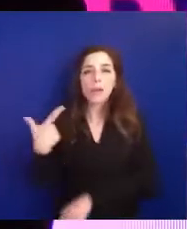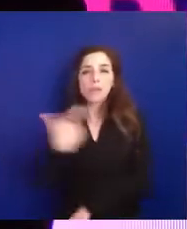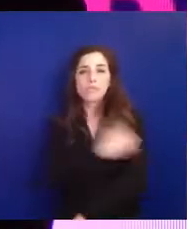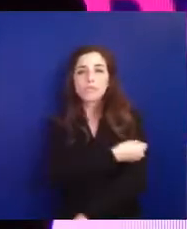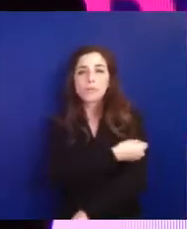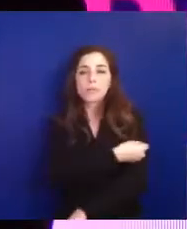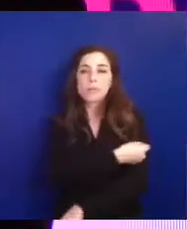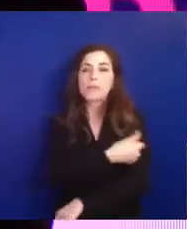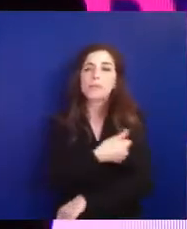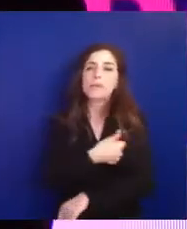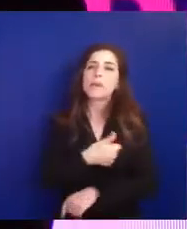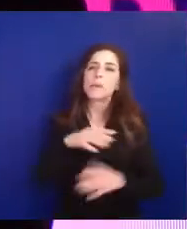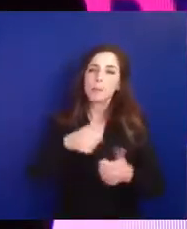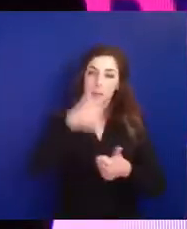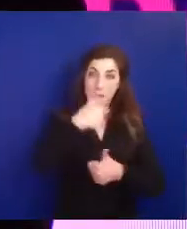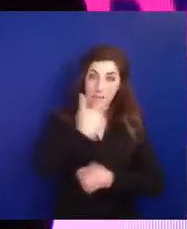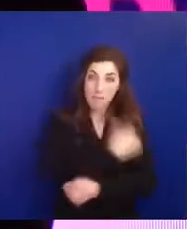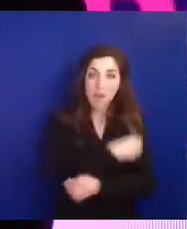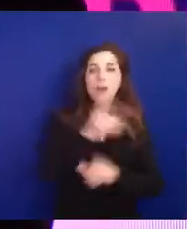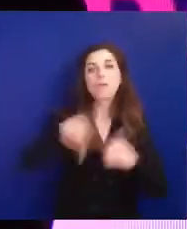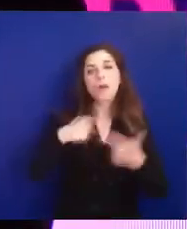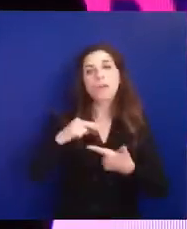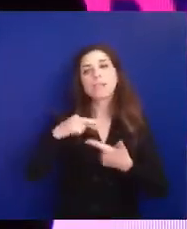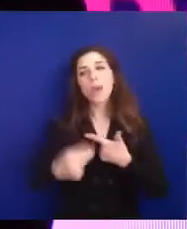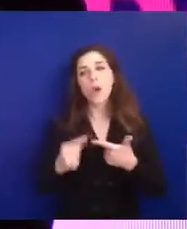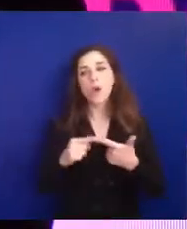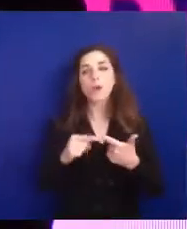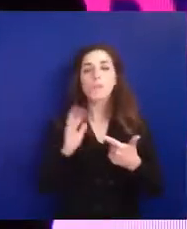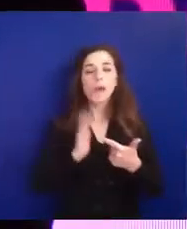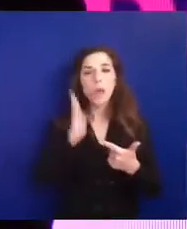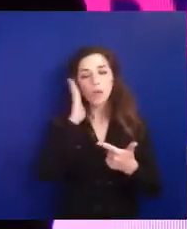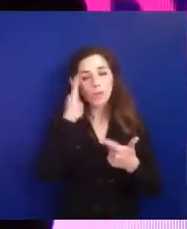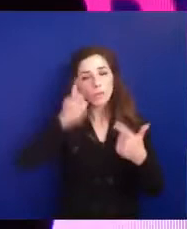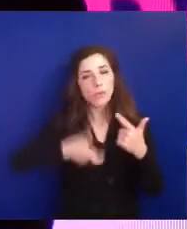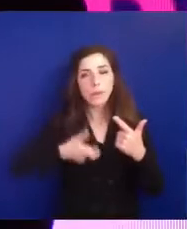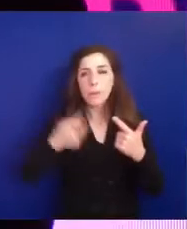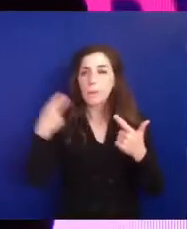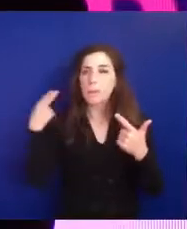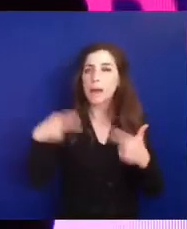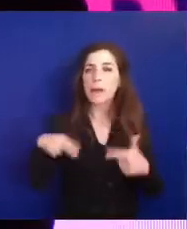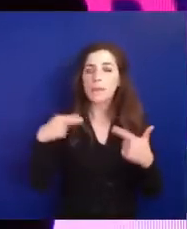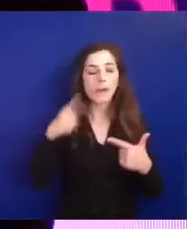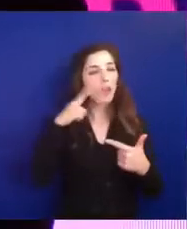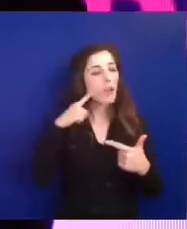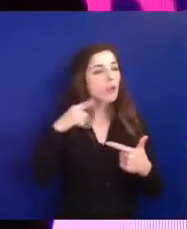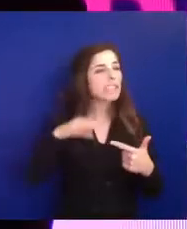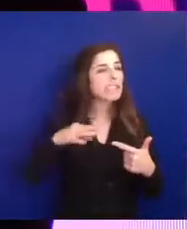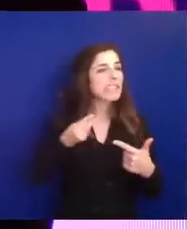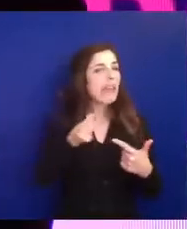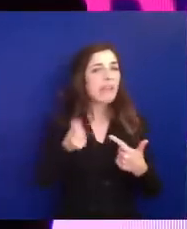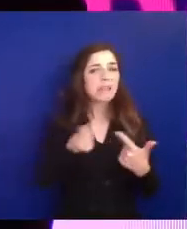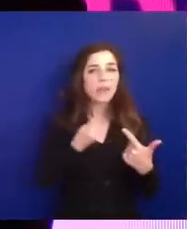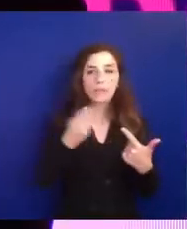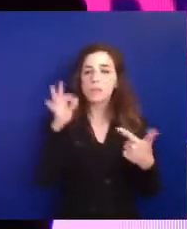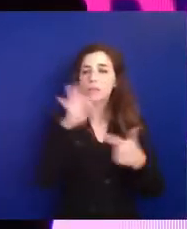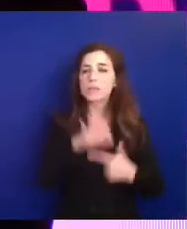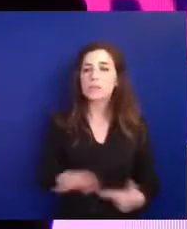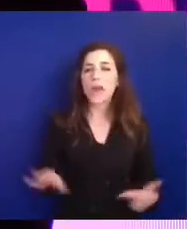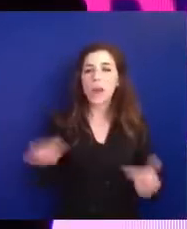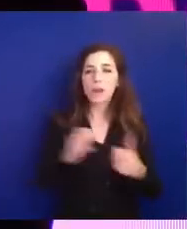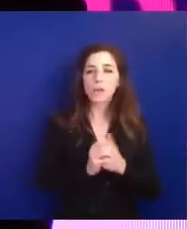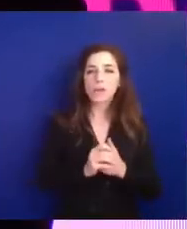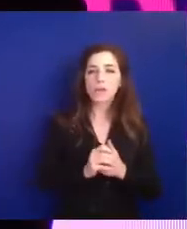e poi un'altra ma io non mi addormentavo anzi non provavo nessuna sensazione di torpore v d angelo e rosaria